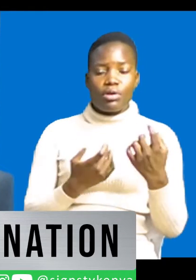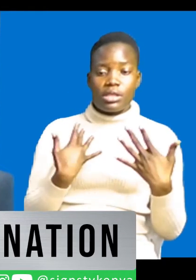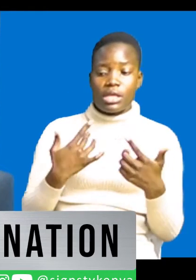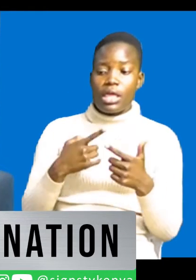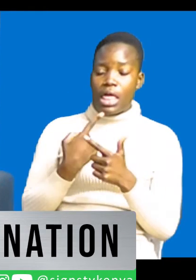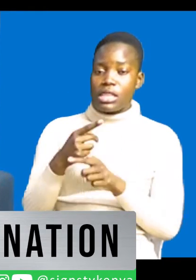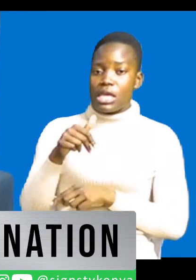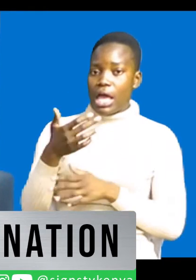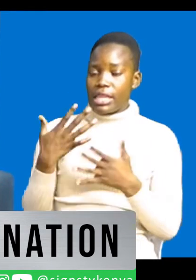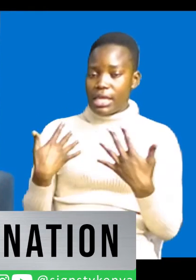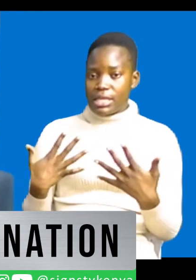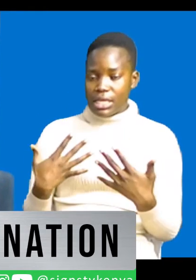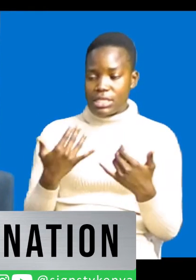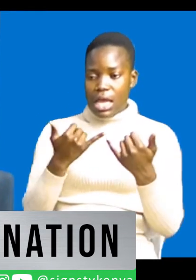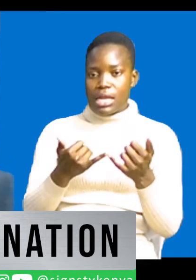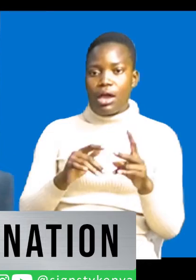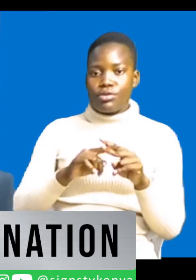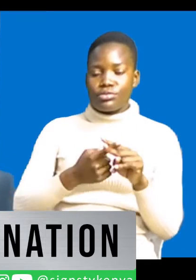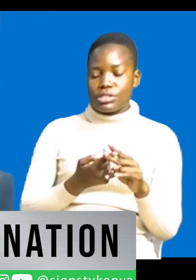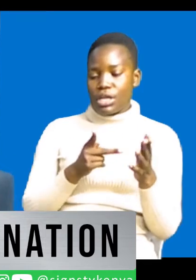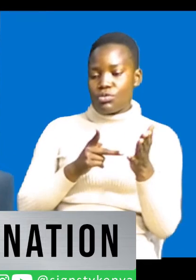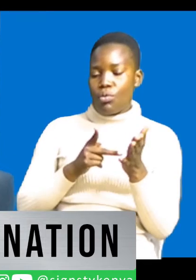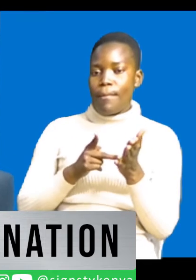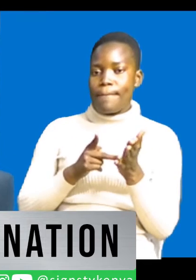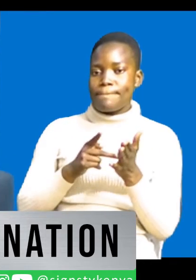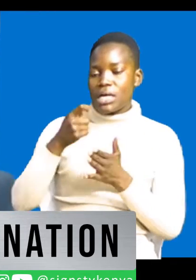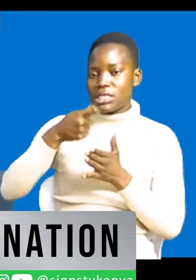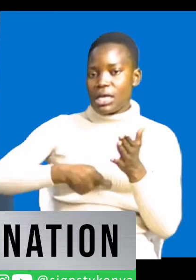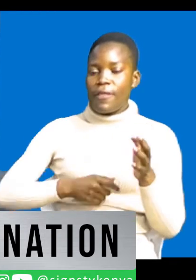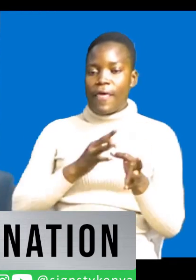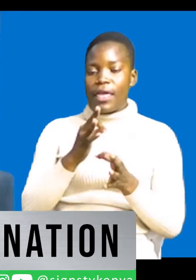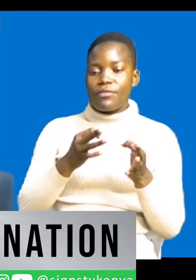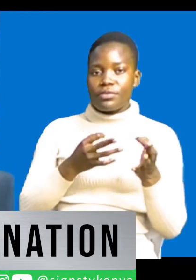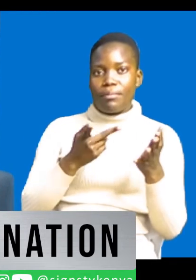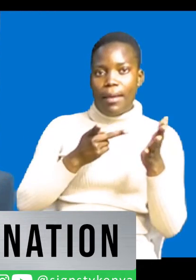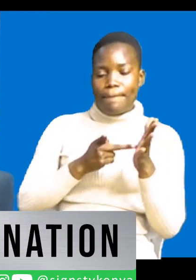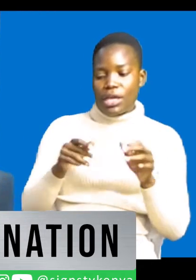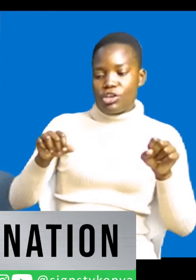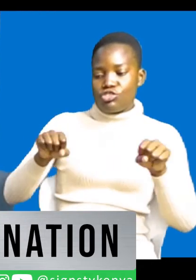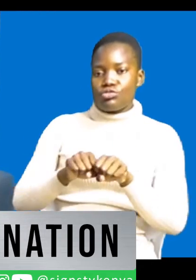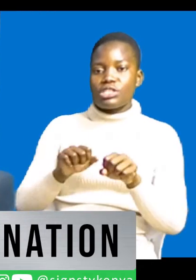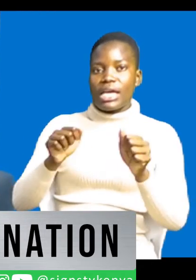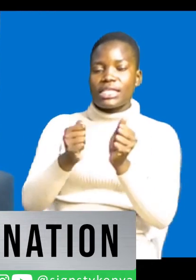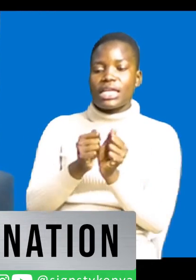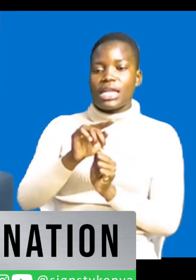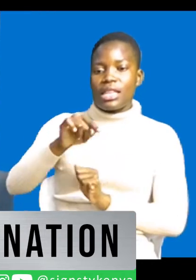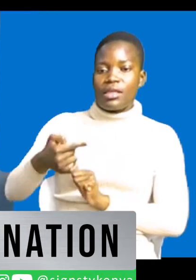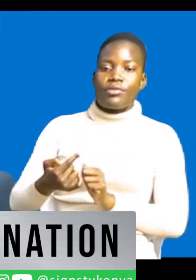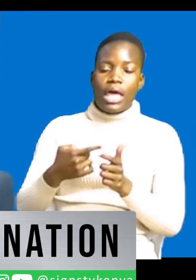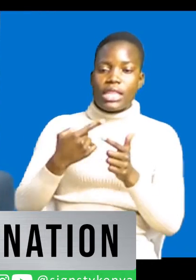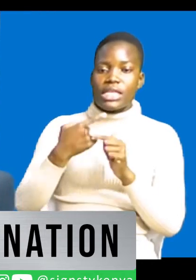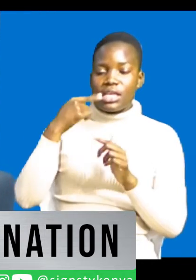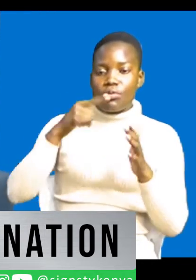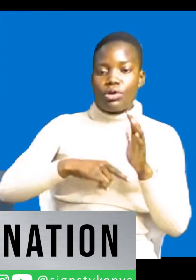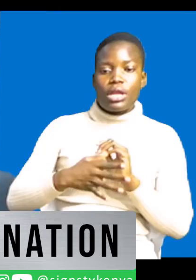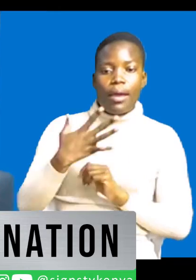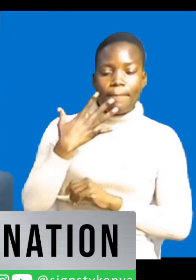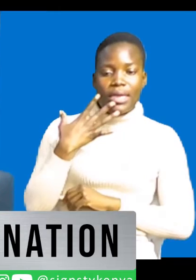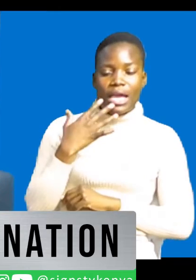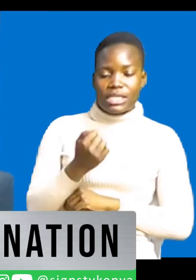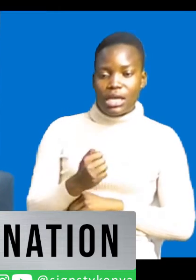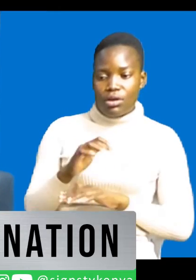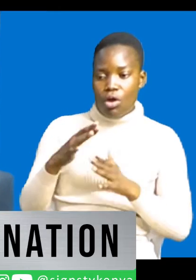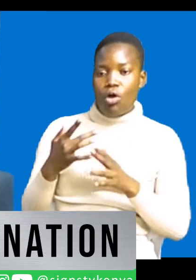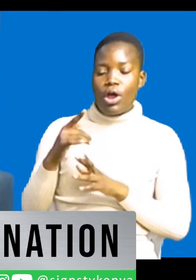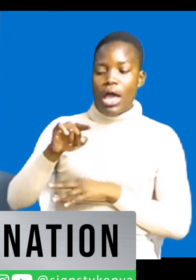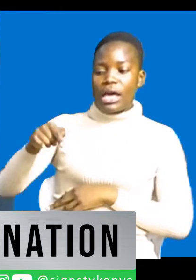hizi zingine sasa uanze kutupiga taxes. Kama nimevaa kiatu ya 10,000, nipige taxes kutoka 500, useme 500 wenyewe ama 1000